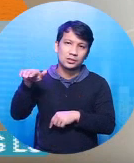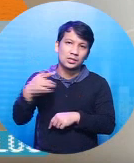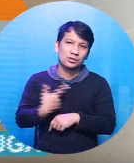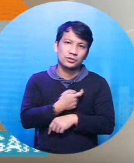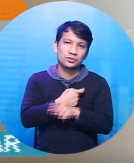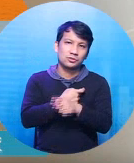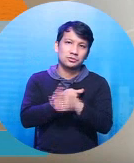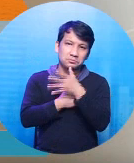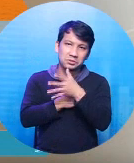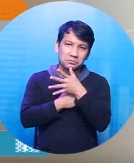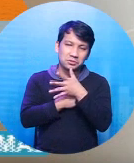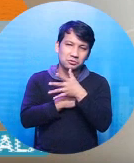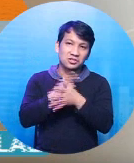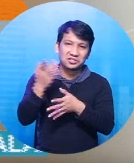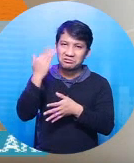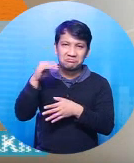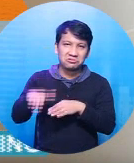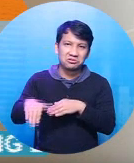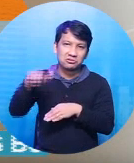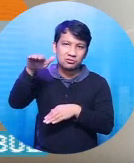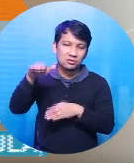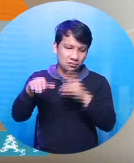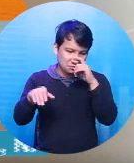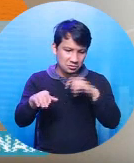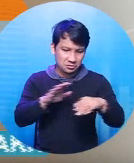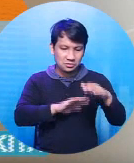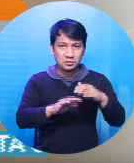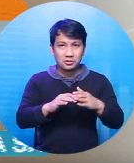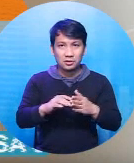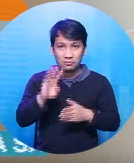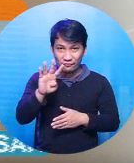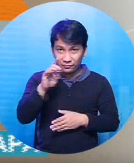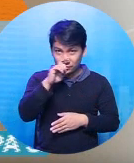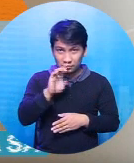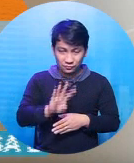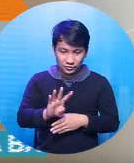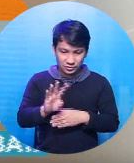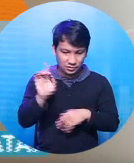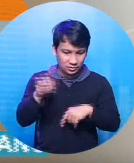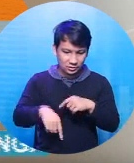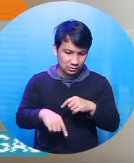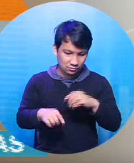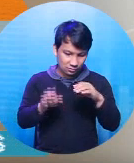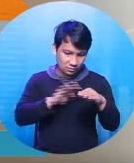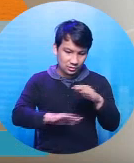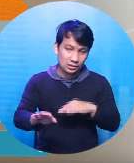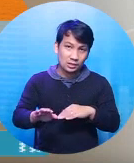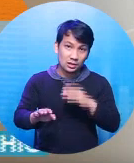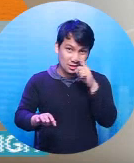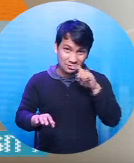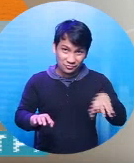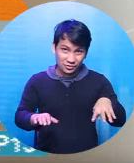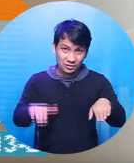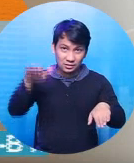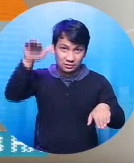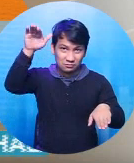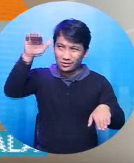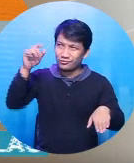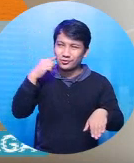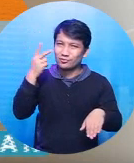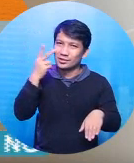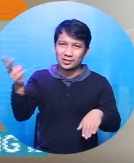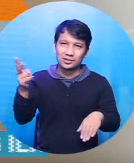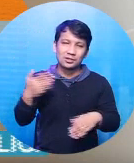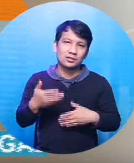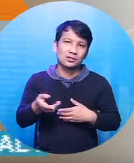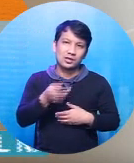Ano? Nasa 4 years old po ako ni isang mukha po ni mama. Hindi ko po nakita hanggang po sa lumaki ako. Nagtanim